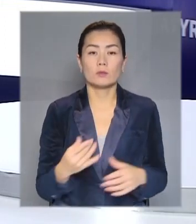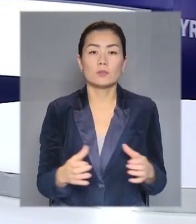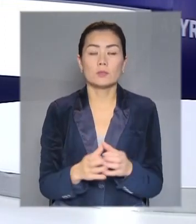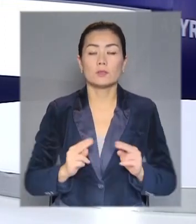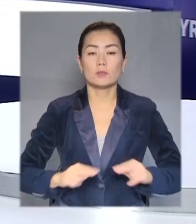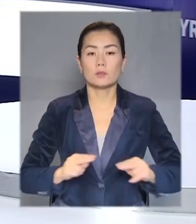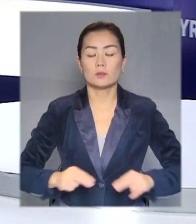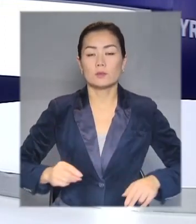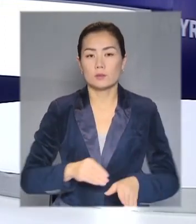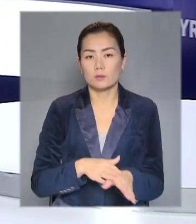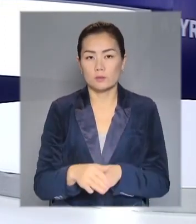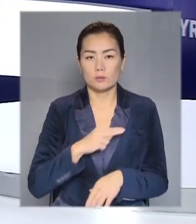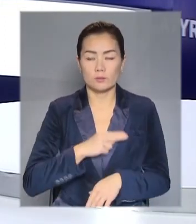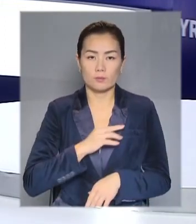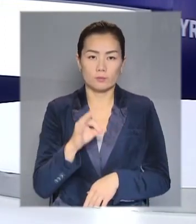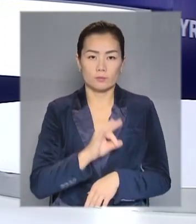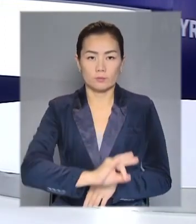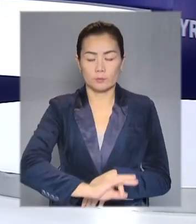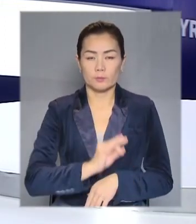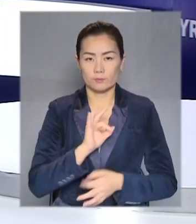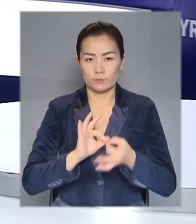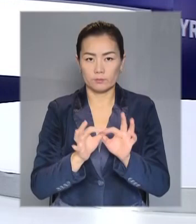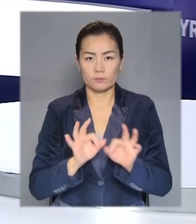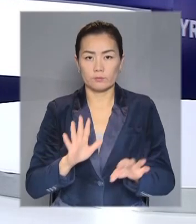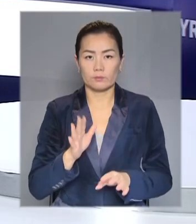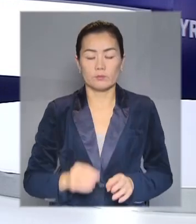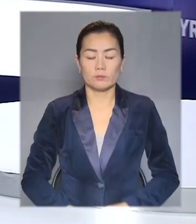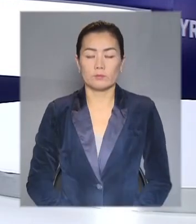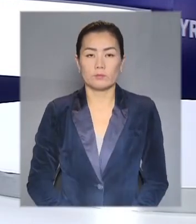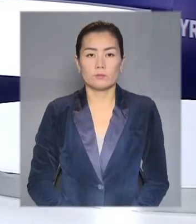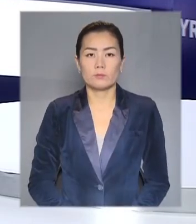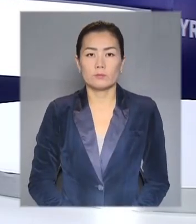шығармашыл педагогтердің атқарған елеулі жұмыстарын тілшіміз тамашалап қайтты.